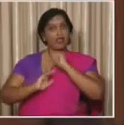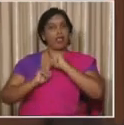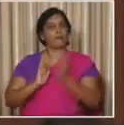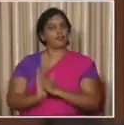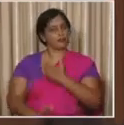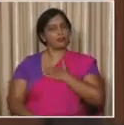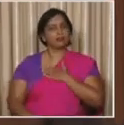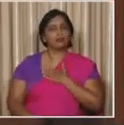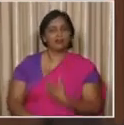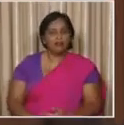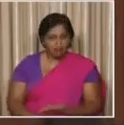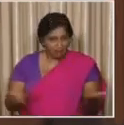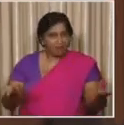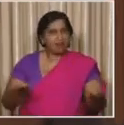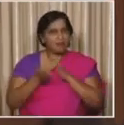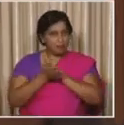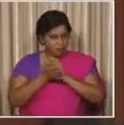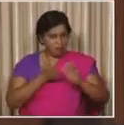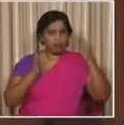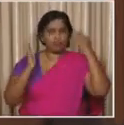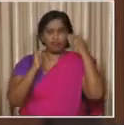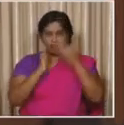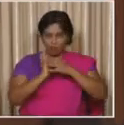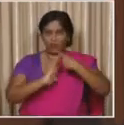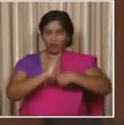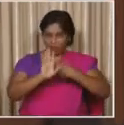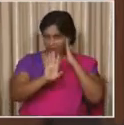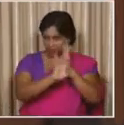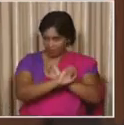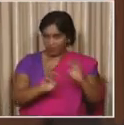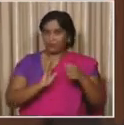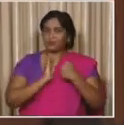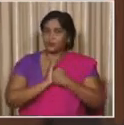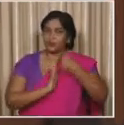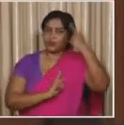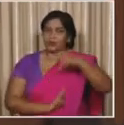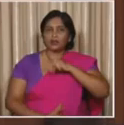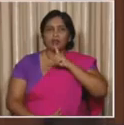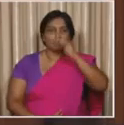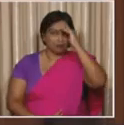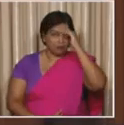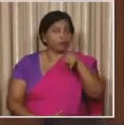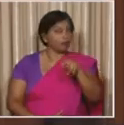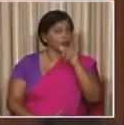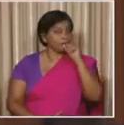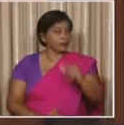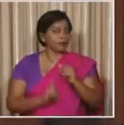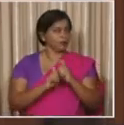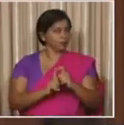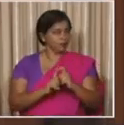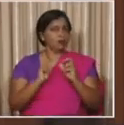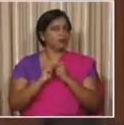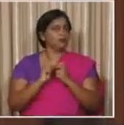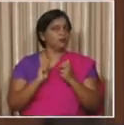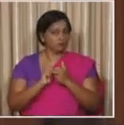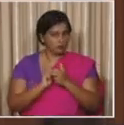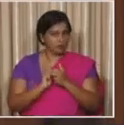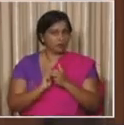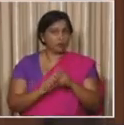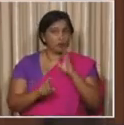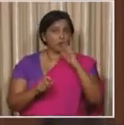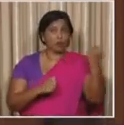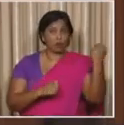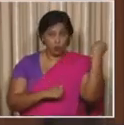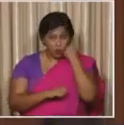අගමැතිතුමා ඉතින් මේකද සංහිඳියාව පිළිබඳ මේ රටට දෙන පණිවිඩය ගරු නියෝජ්‍ය කතානායකතුමනි මේක ඉතාමත්ම බැරෑරුම් සිදුවීමක් පහර